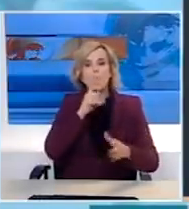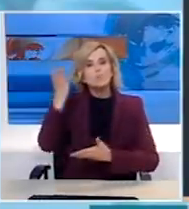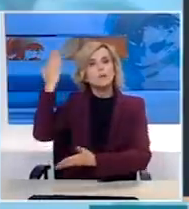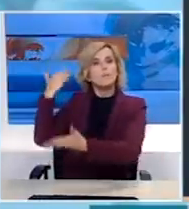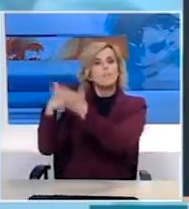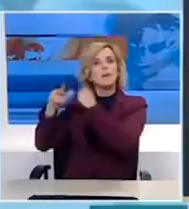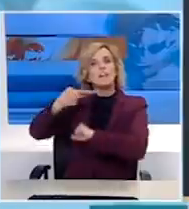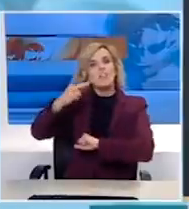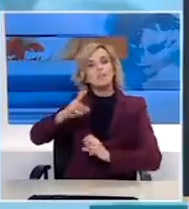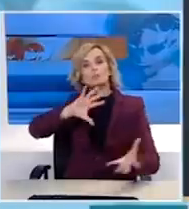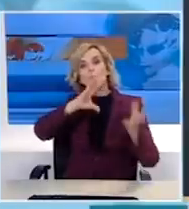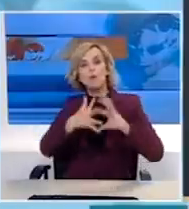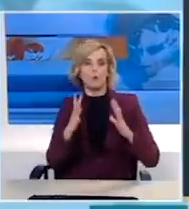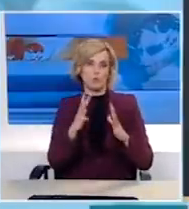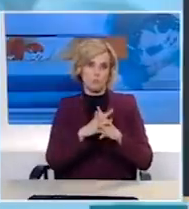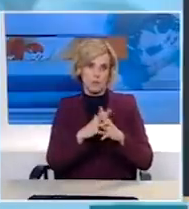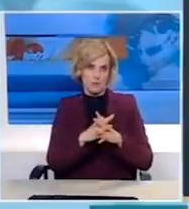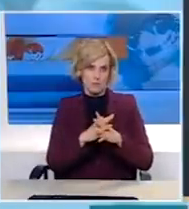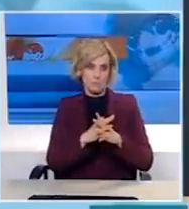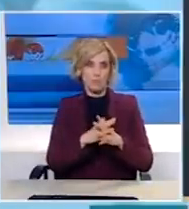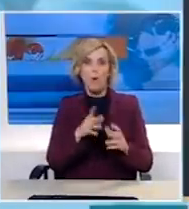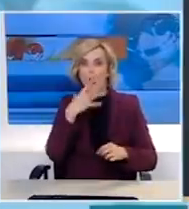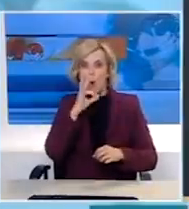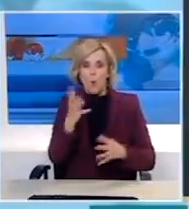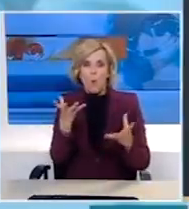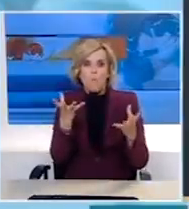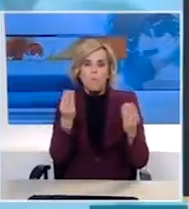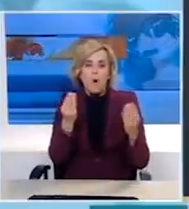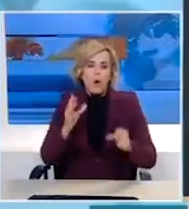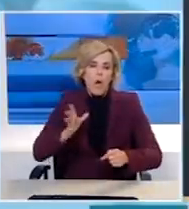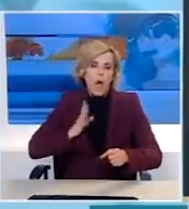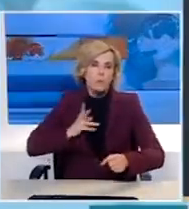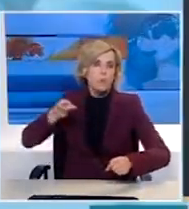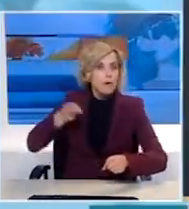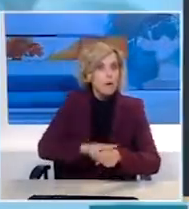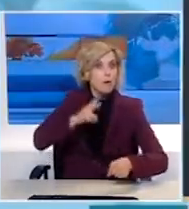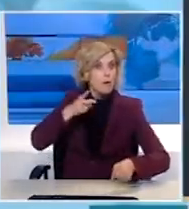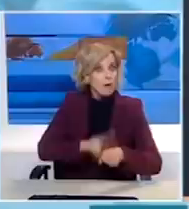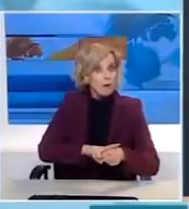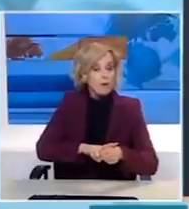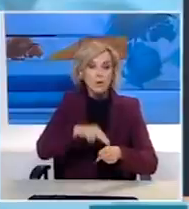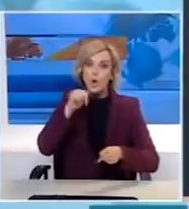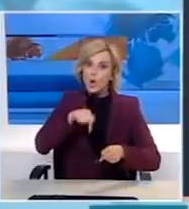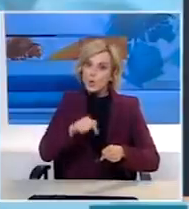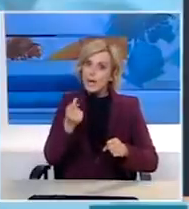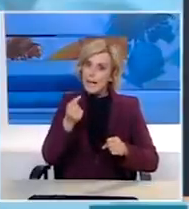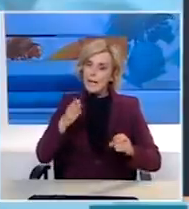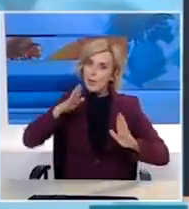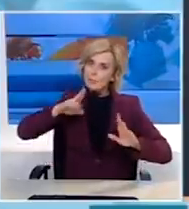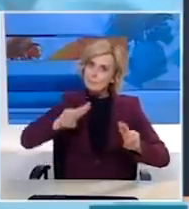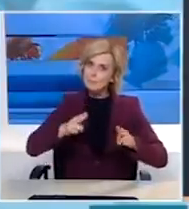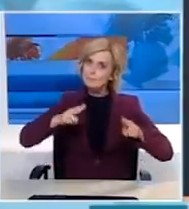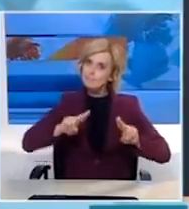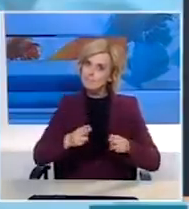Τόσο το επίπεδο της θνησιμότητας, όσο και ο ρυθμός αύξησή της στη χώρα μας φαίνονται ευνοϊκά σε σύγκριση με άλλες χώρες αυτή τη